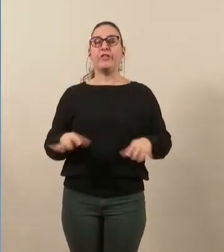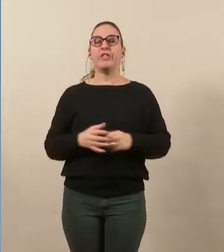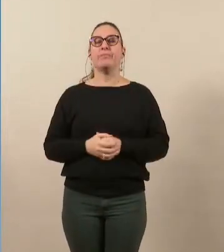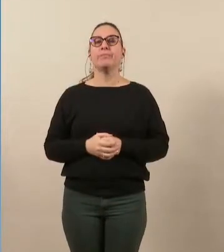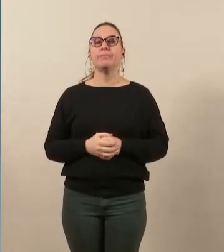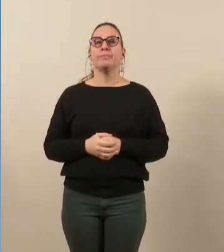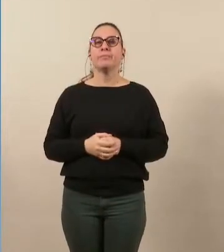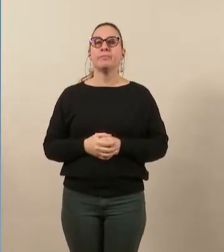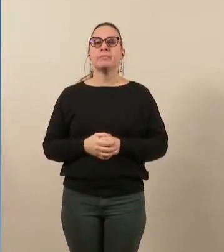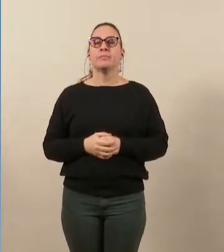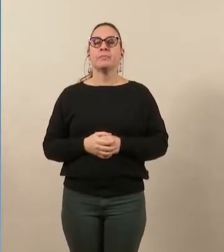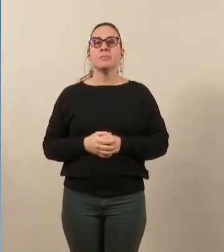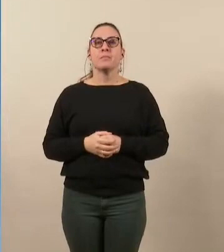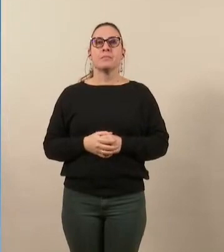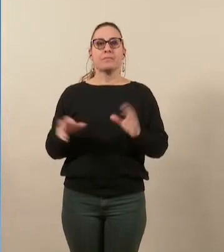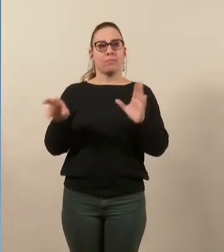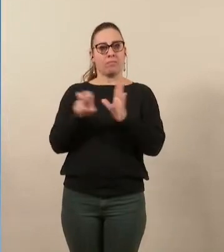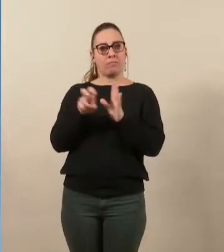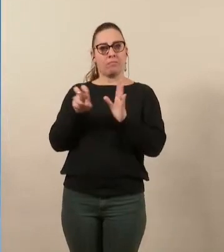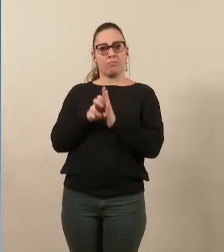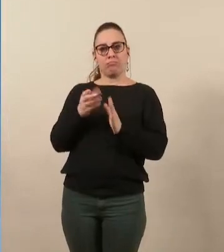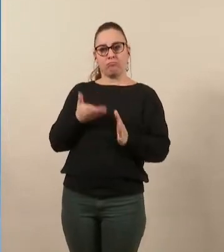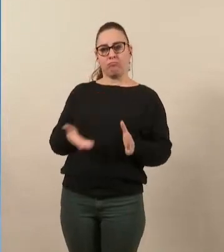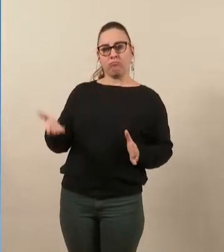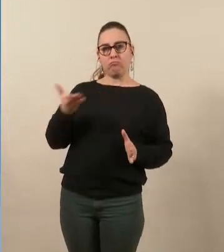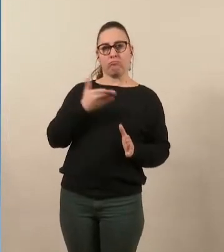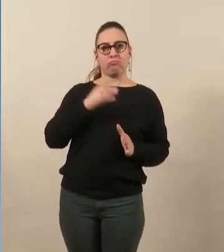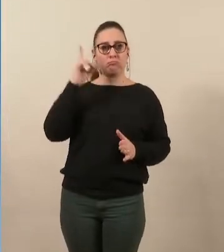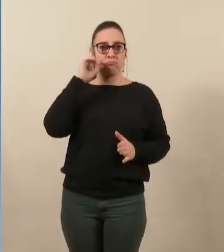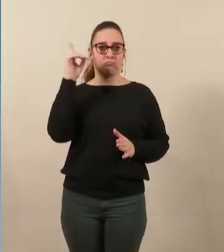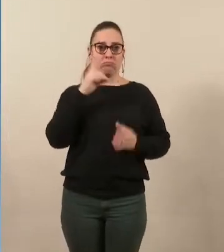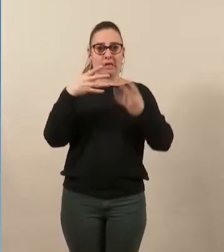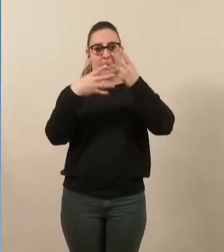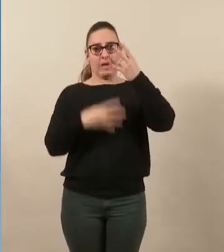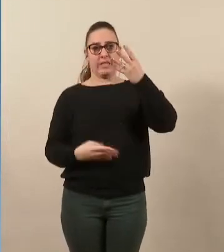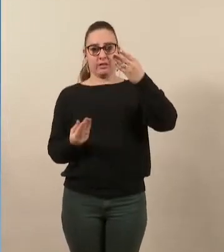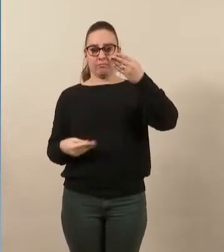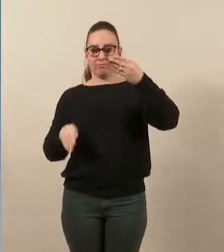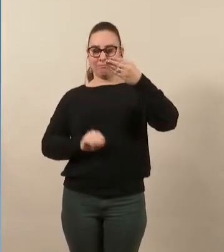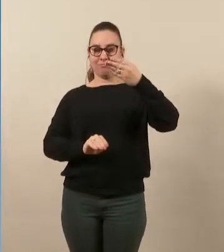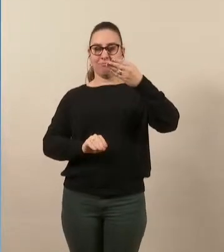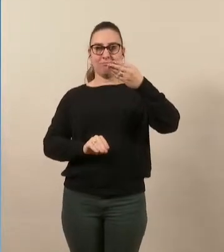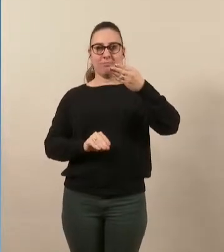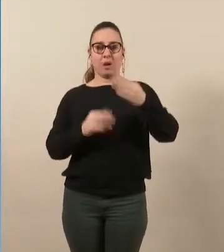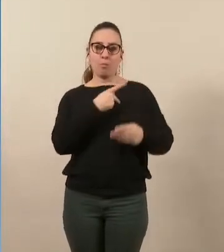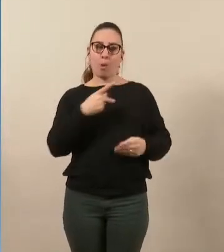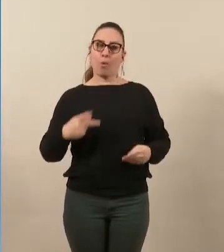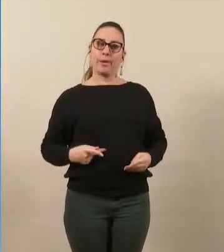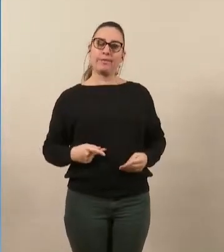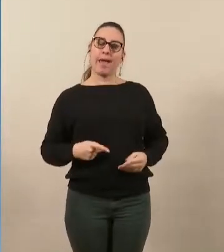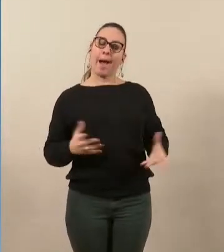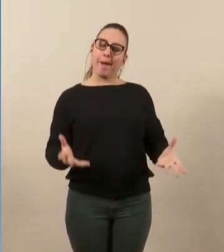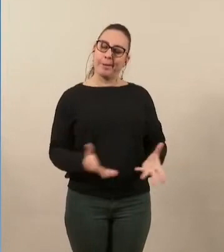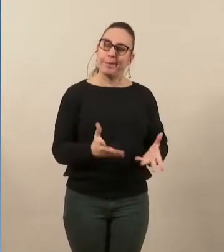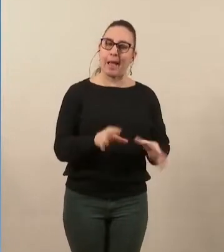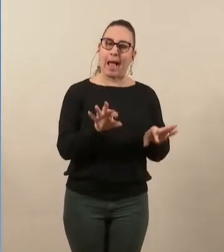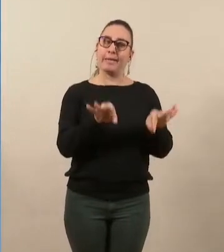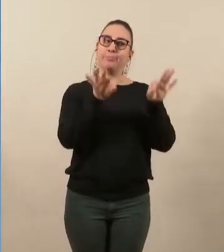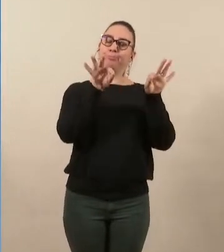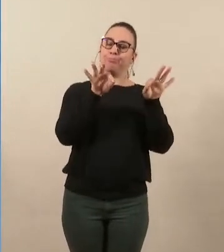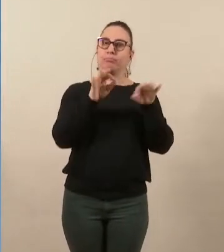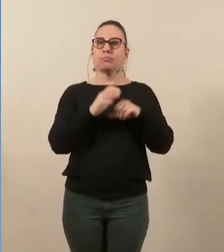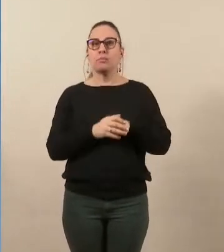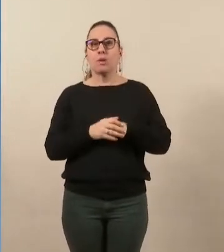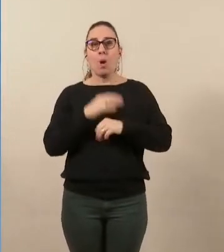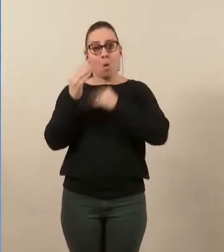d'exonération. Grenoble pourrait tout à fait rejoindre la liste et faire non seulement un geste pour les propriétaires, mais aussi pour les locataires dans